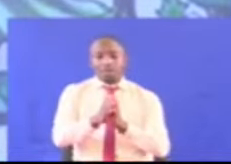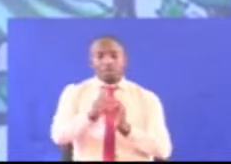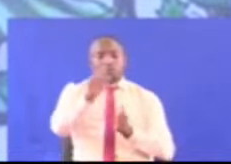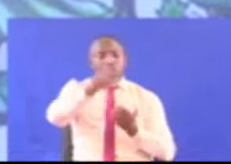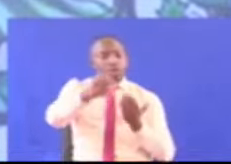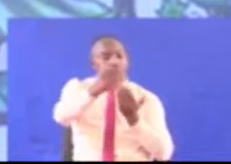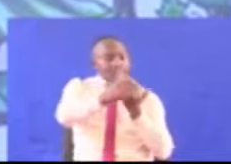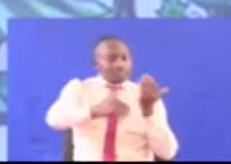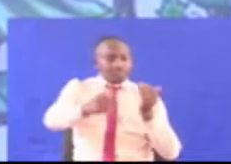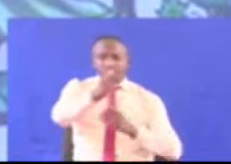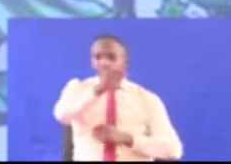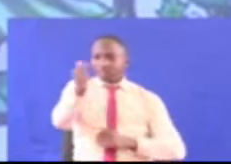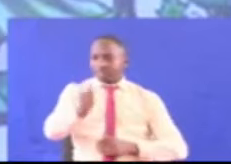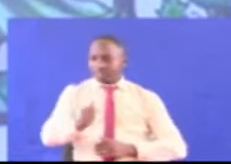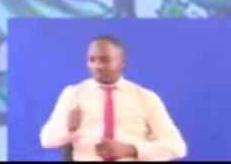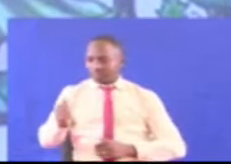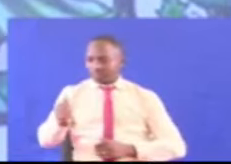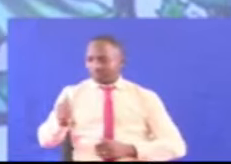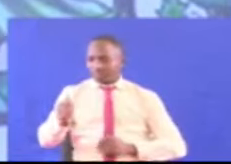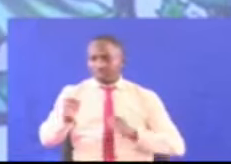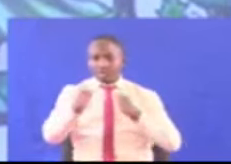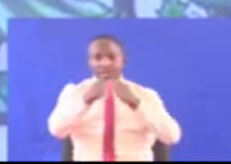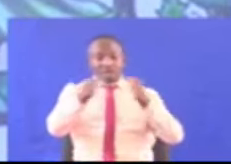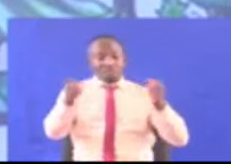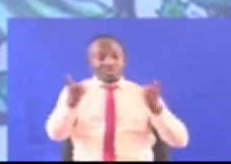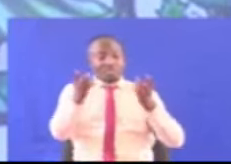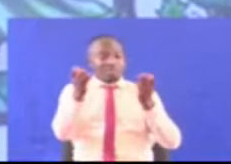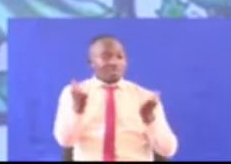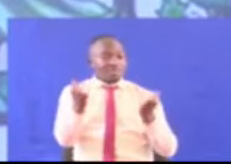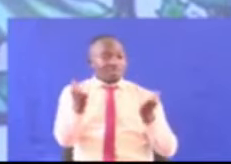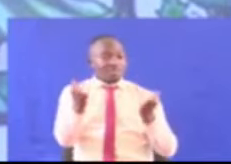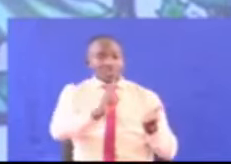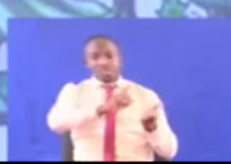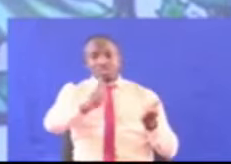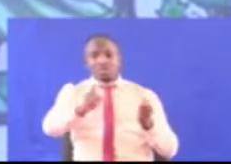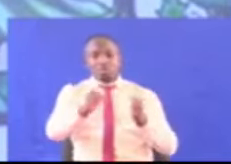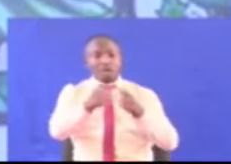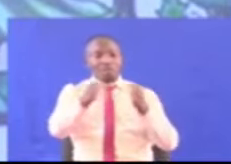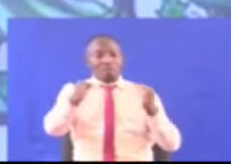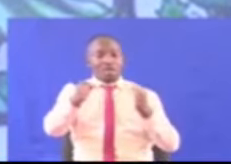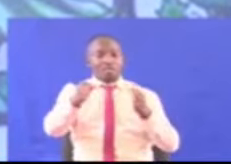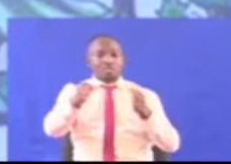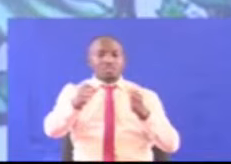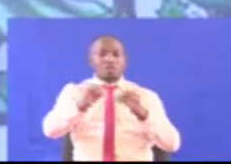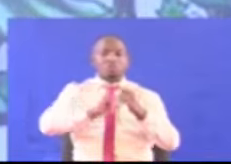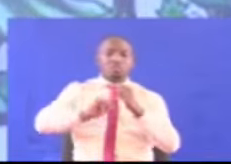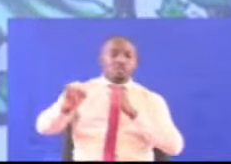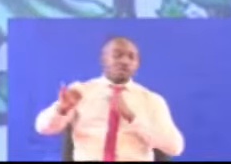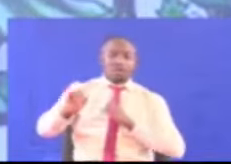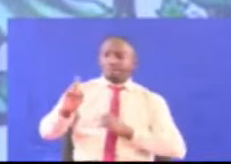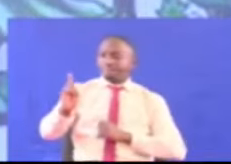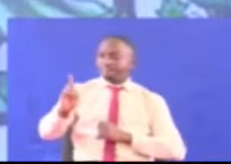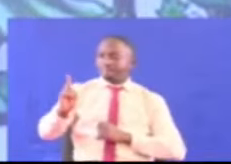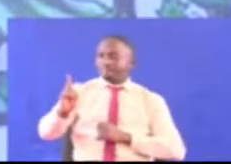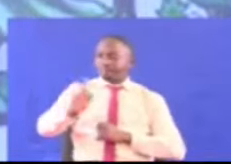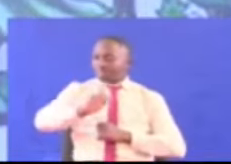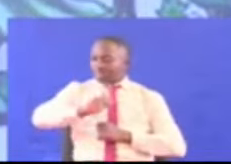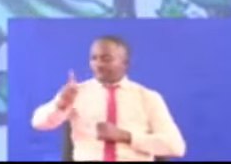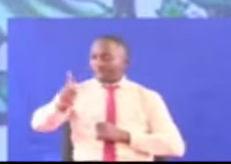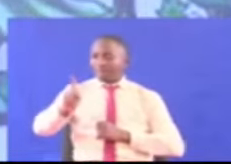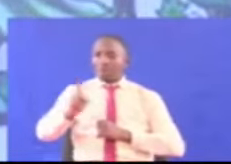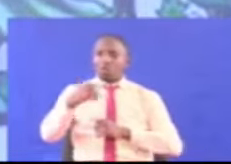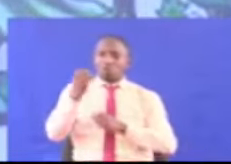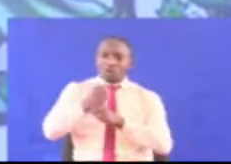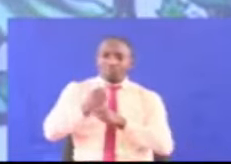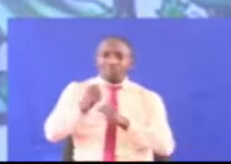wenzangu. Nafasi kama hizi si nafasi za kupiga teke. Hata kama unafanya kwa